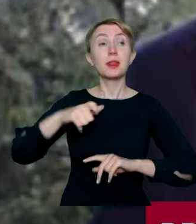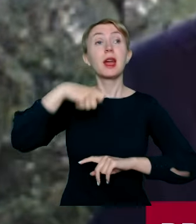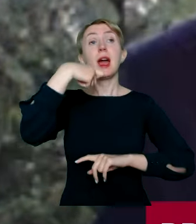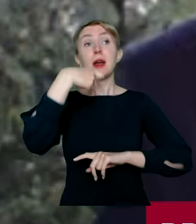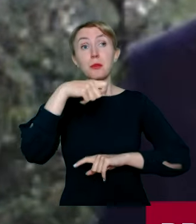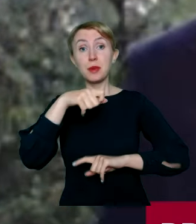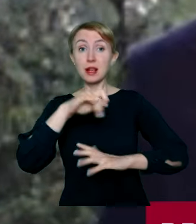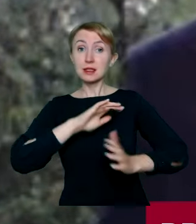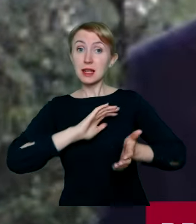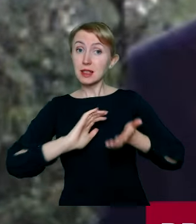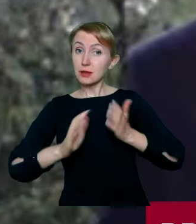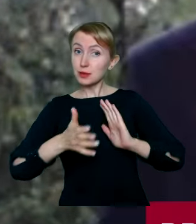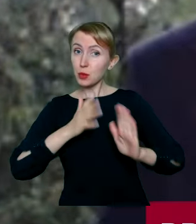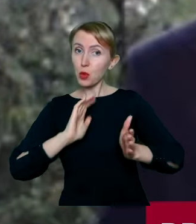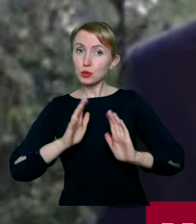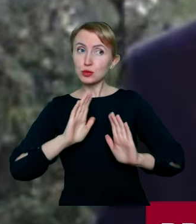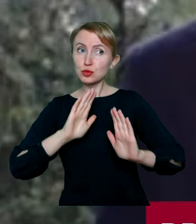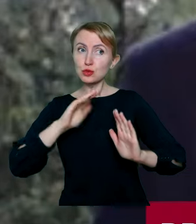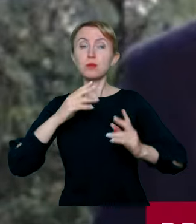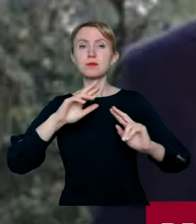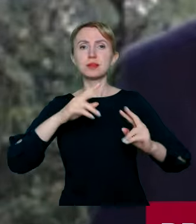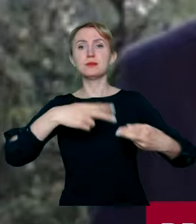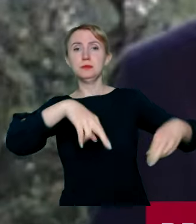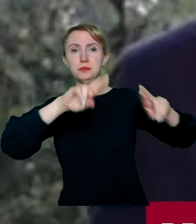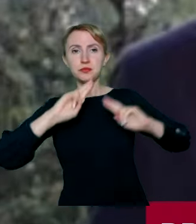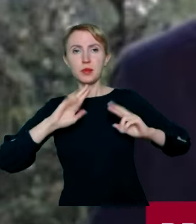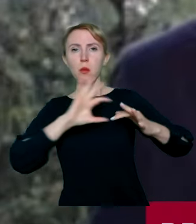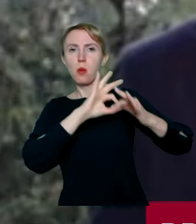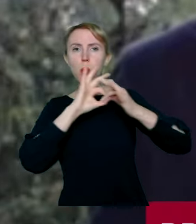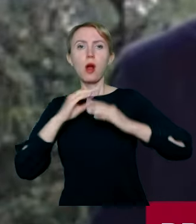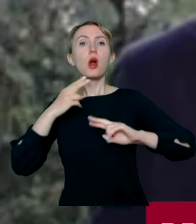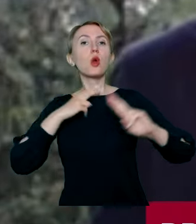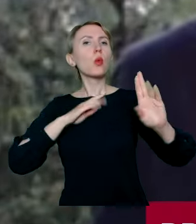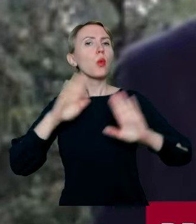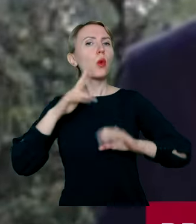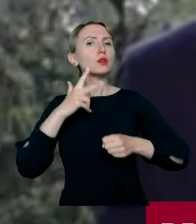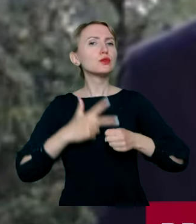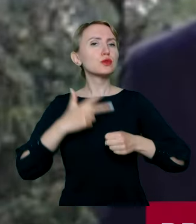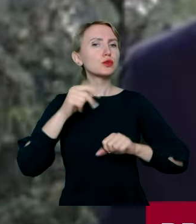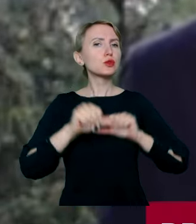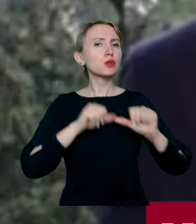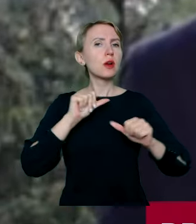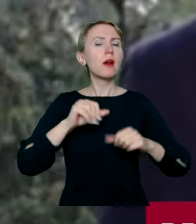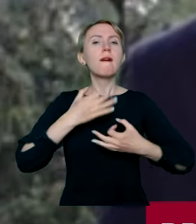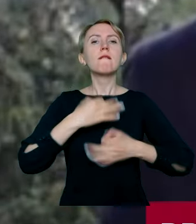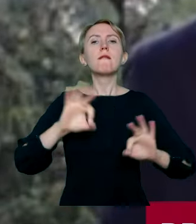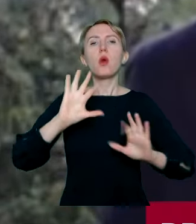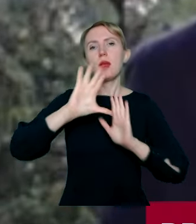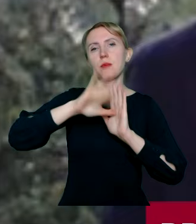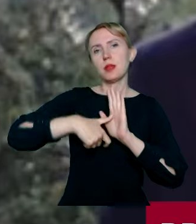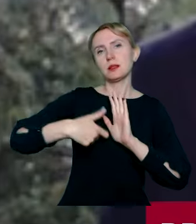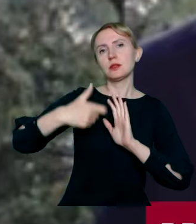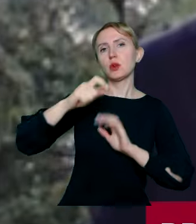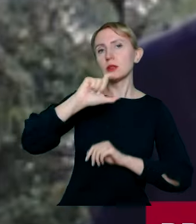sposób najzupełniej legalny, powiązane z głosowaniem w 33 roku w Wolnym Mieście Gdańsku. Z tego co wiem, to chyba